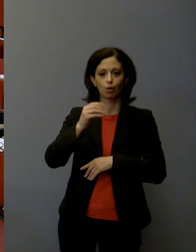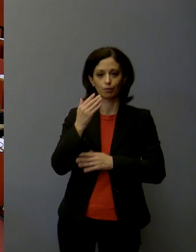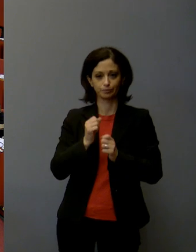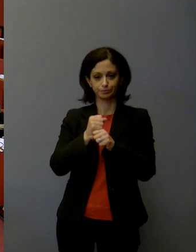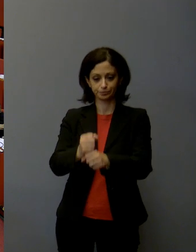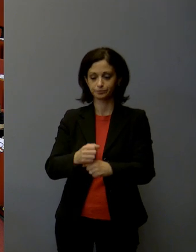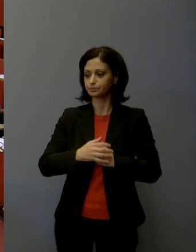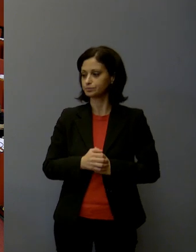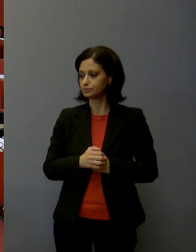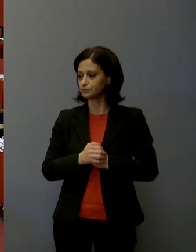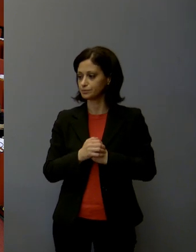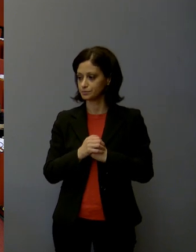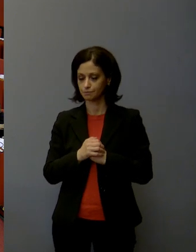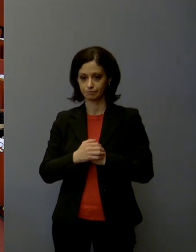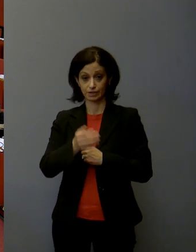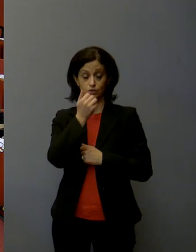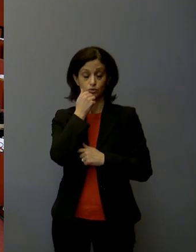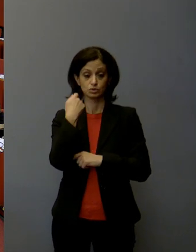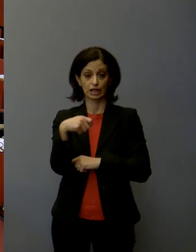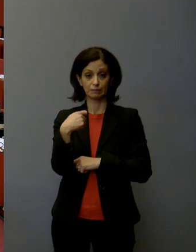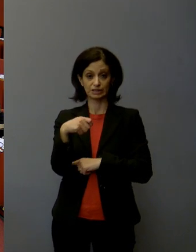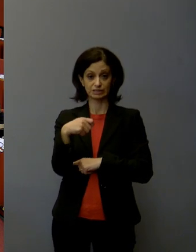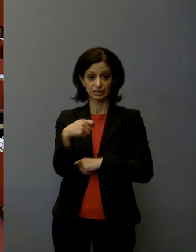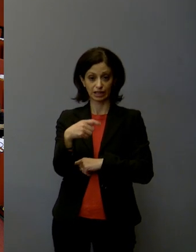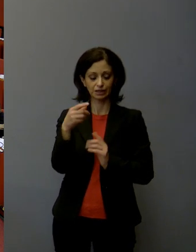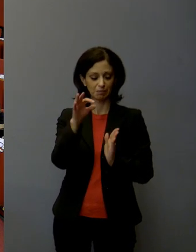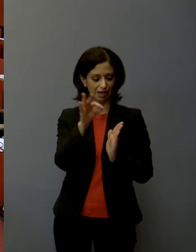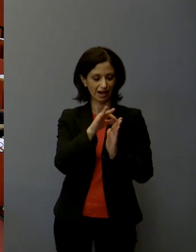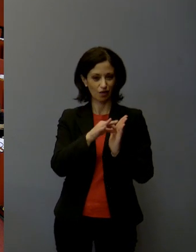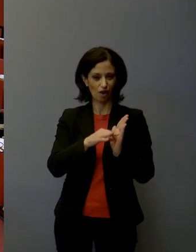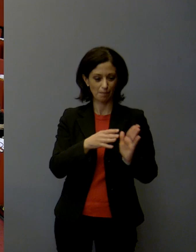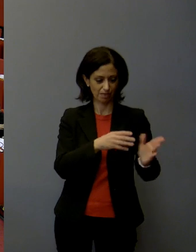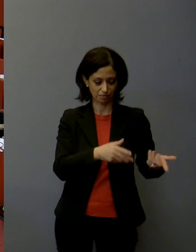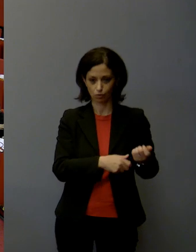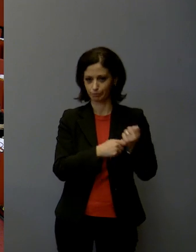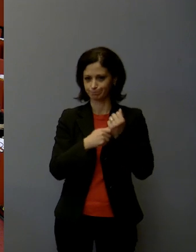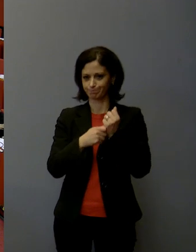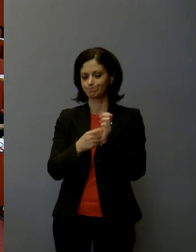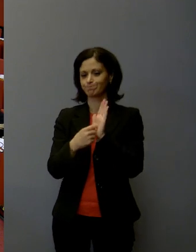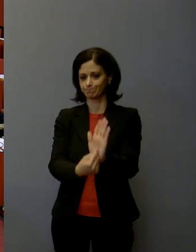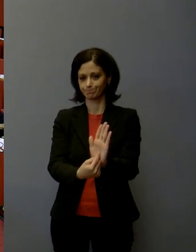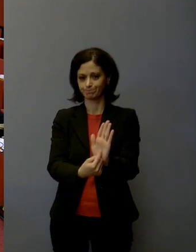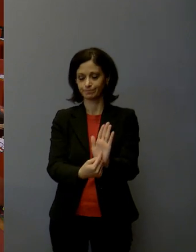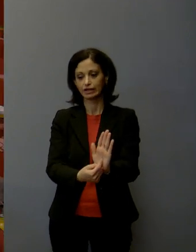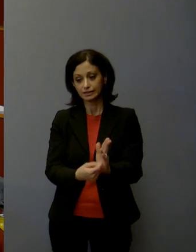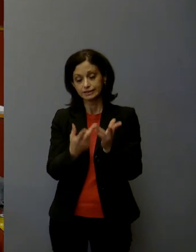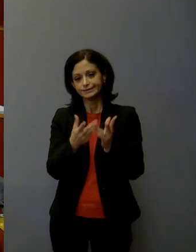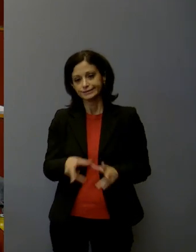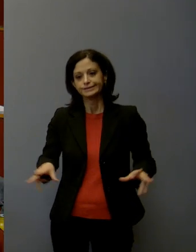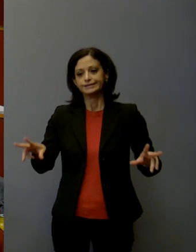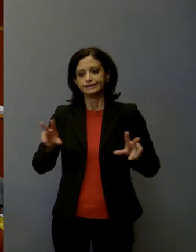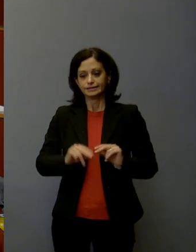Mi scusi presidente io torno a riprendere in mano il regolamento perché torniamo di nuovo